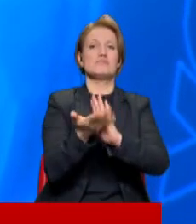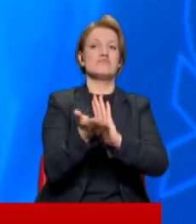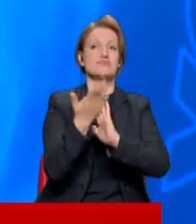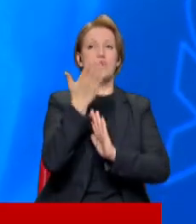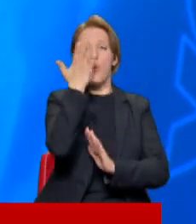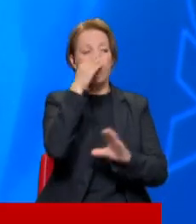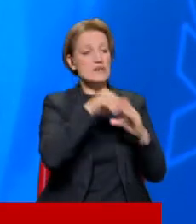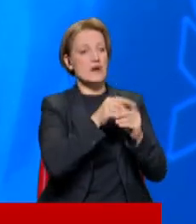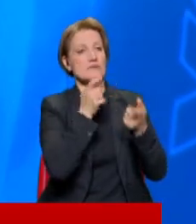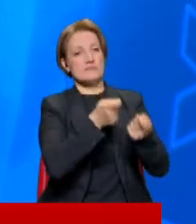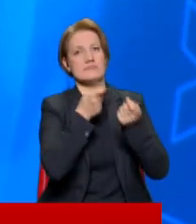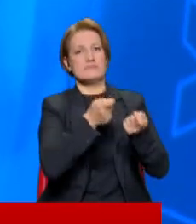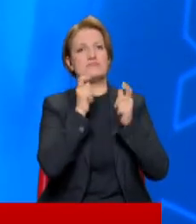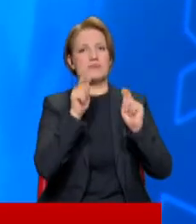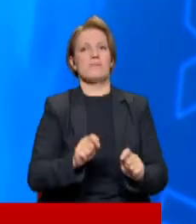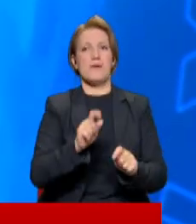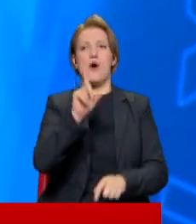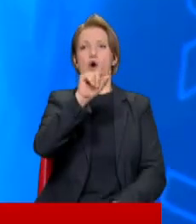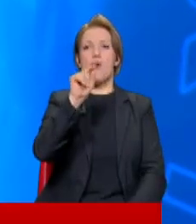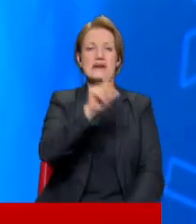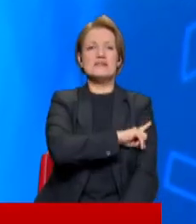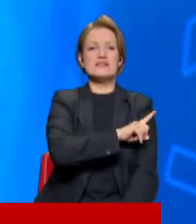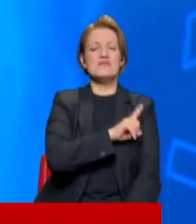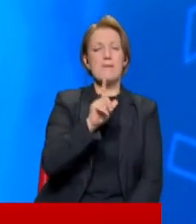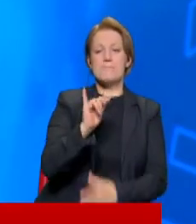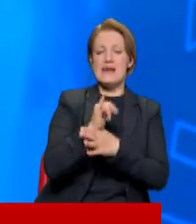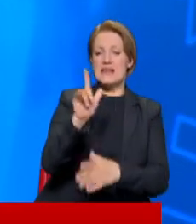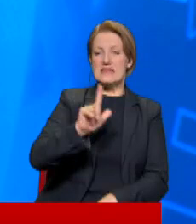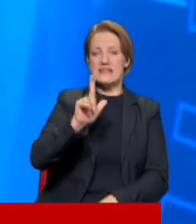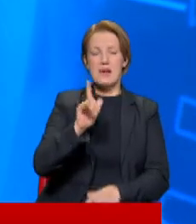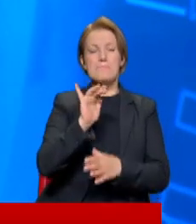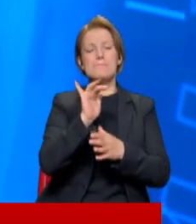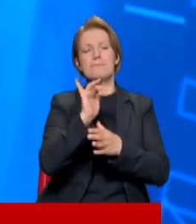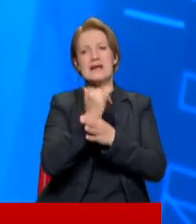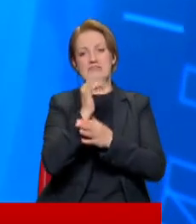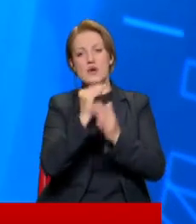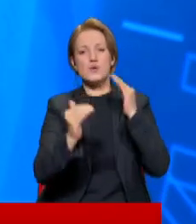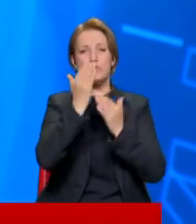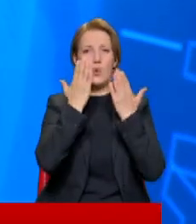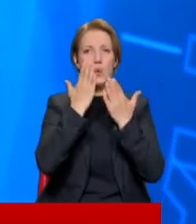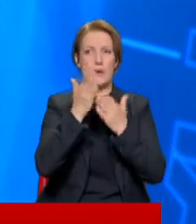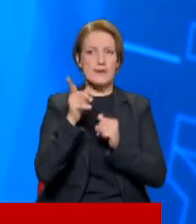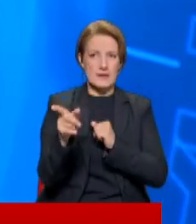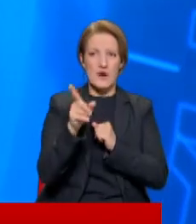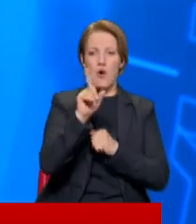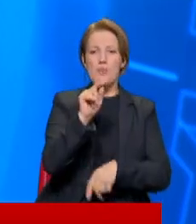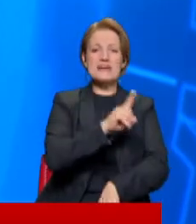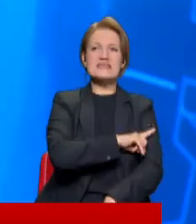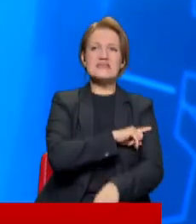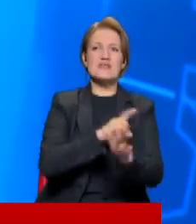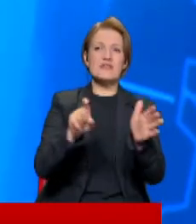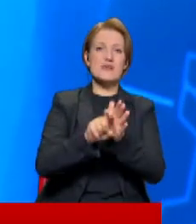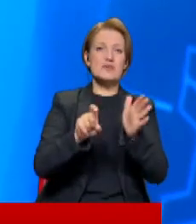kurs yapacaksınız ve 11 sınıfı bilen Meslek Lisesi meslek yüksekokulu açık öğretime gidecek çocuklar 11 sınıf